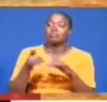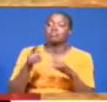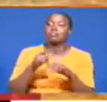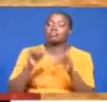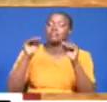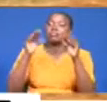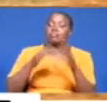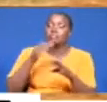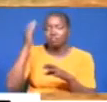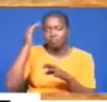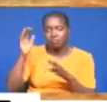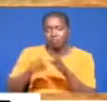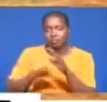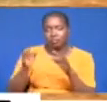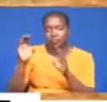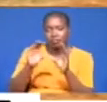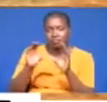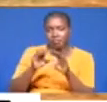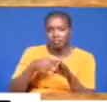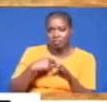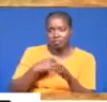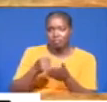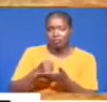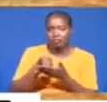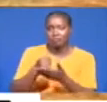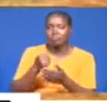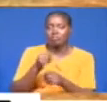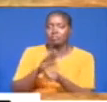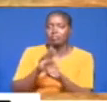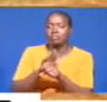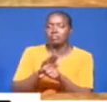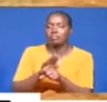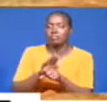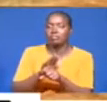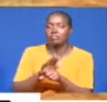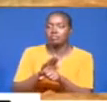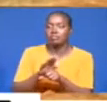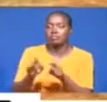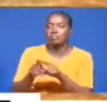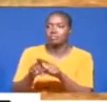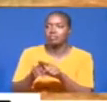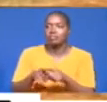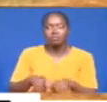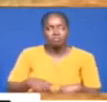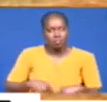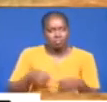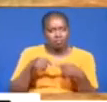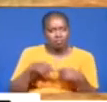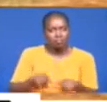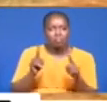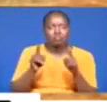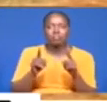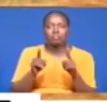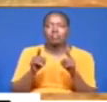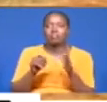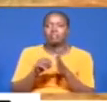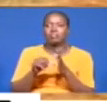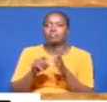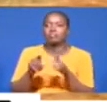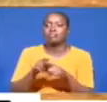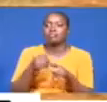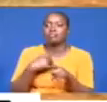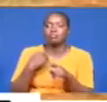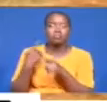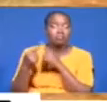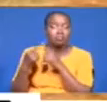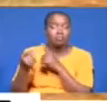na assistant coach wangu, tumesaidiana sana. Kufikia hapa pia vijana nao wamejituma. Tukukua tu na mashida zenye tulikuwa nazo juu wachezaji